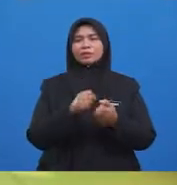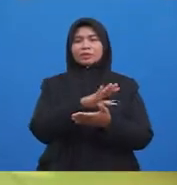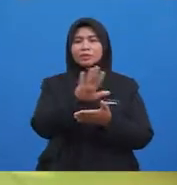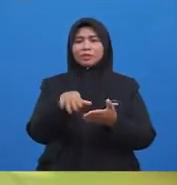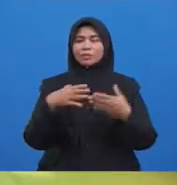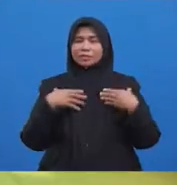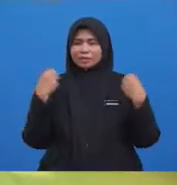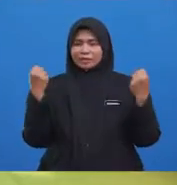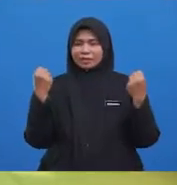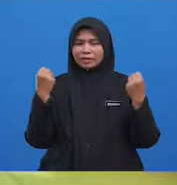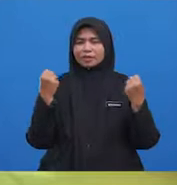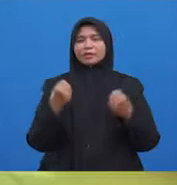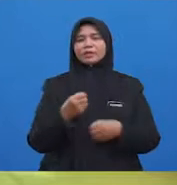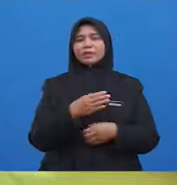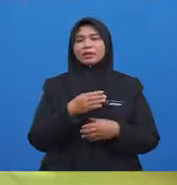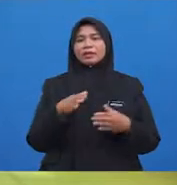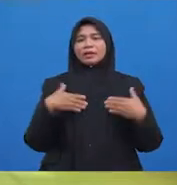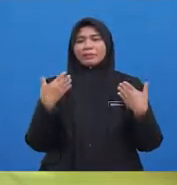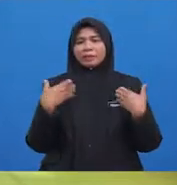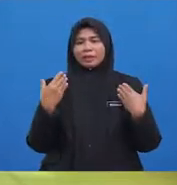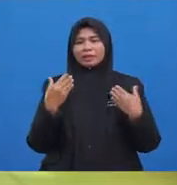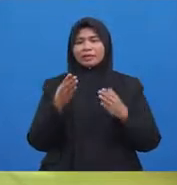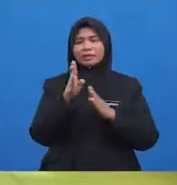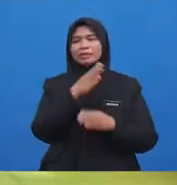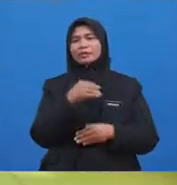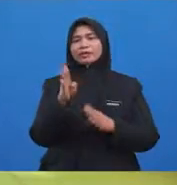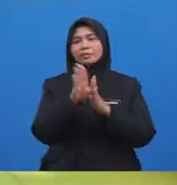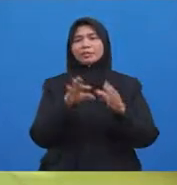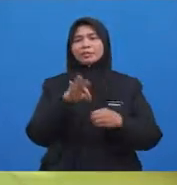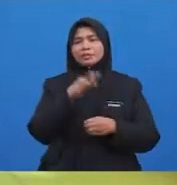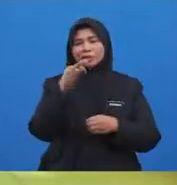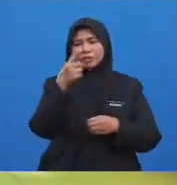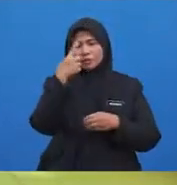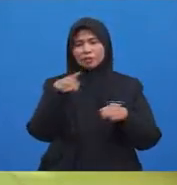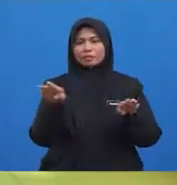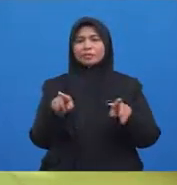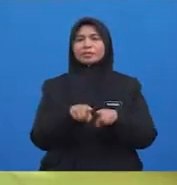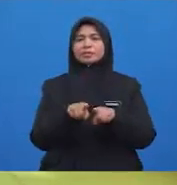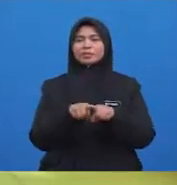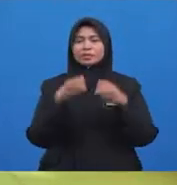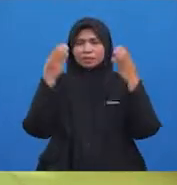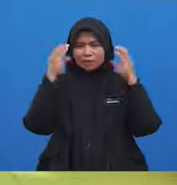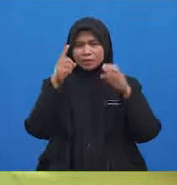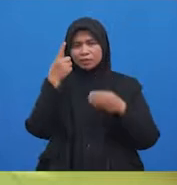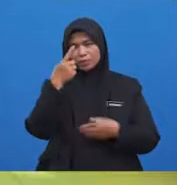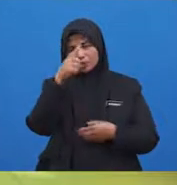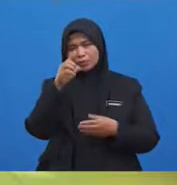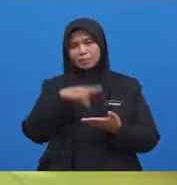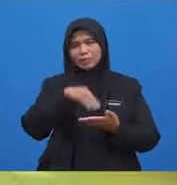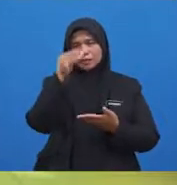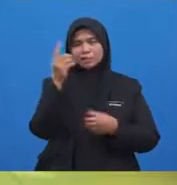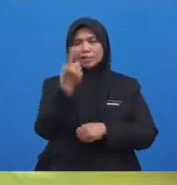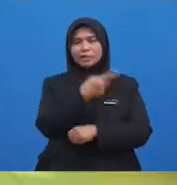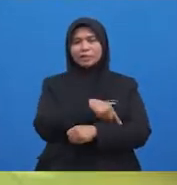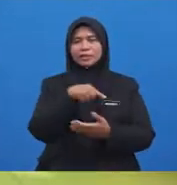sehat ceria gembira dan bersemangat untuk bersama Cikgu mengikuti pembelajaran hari ini